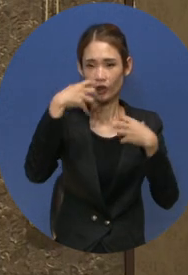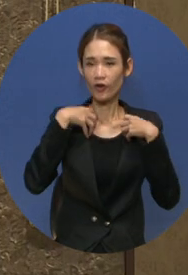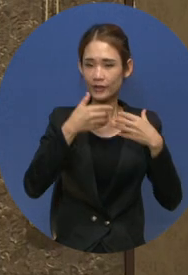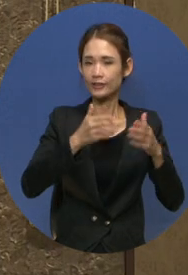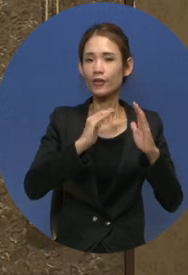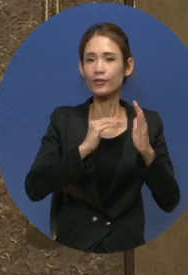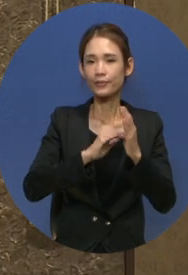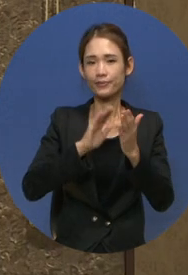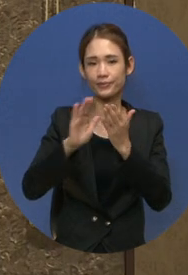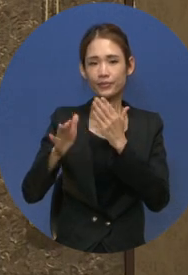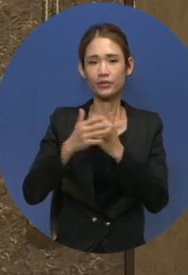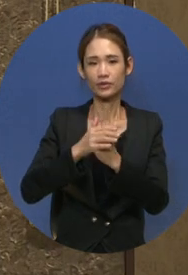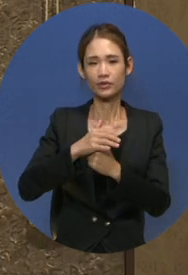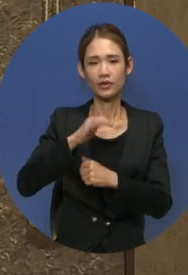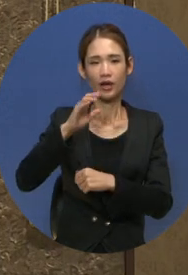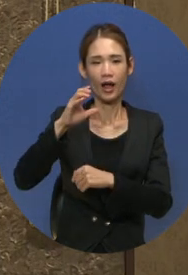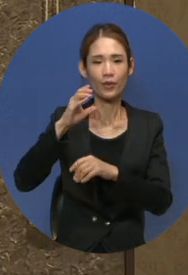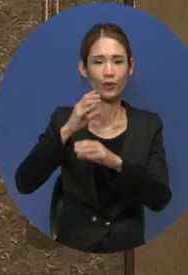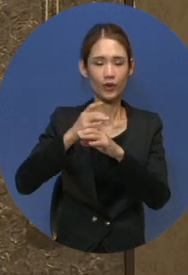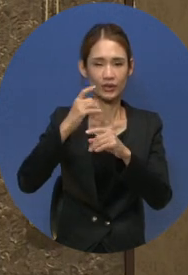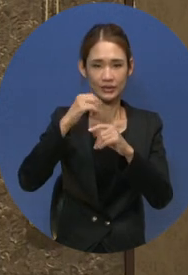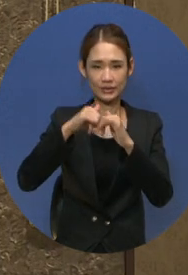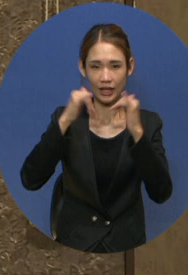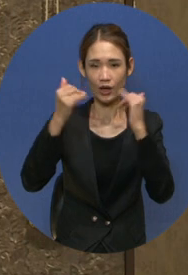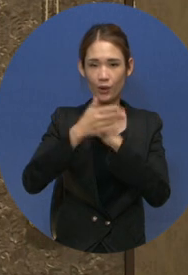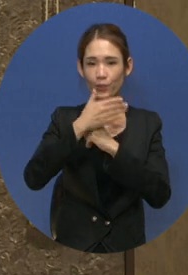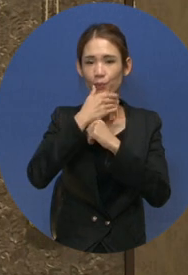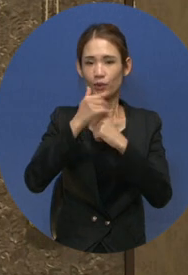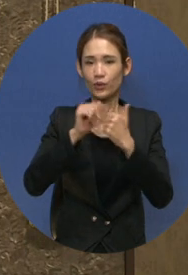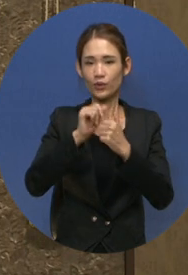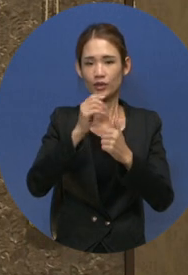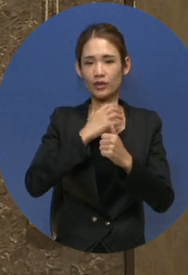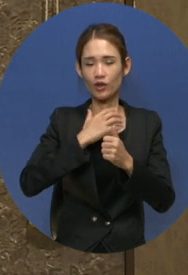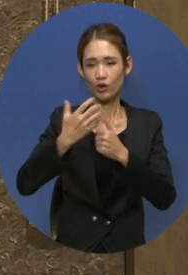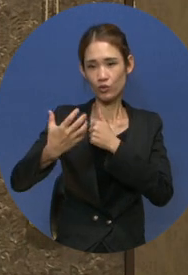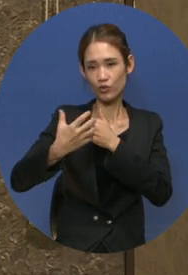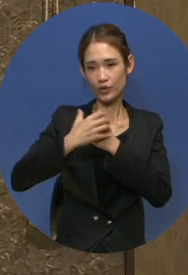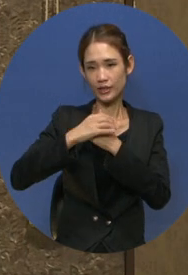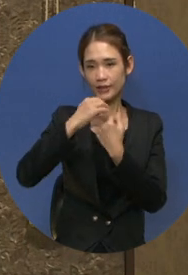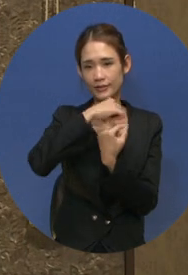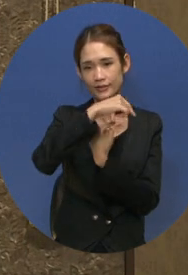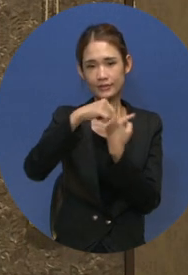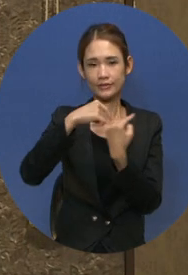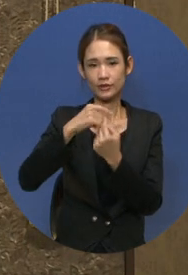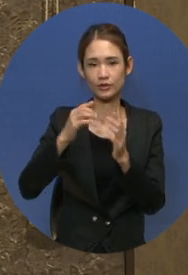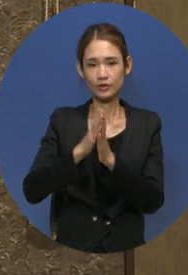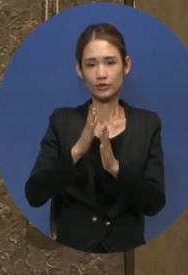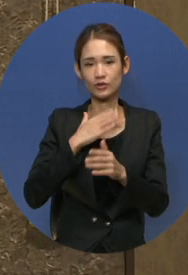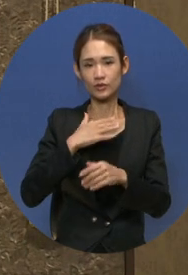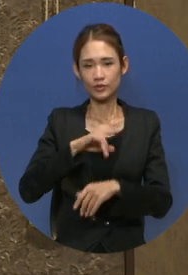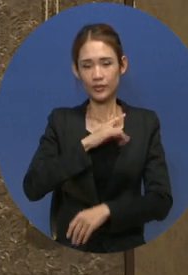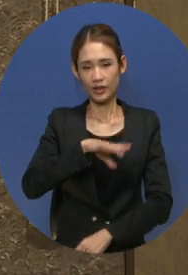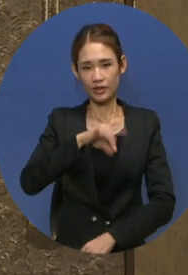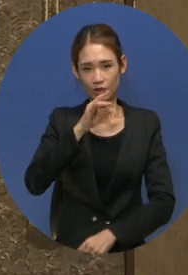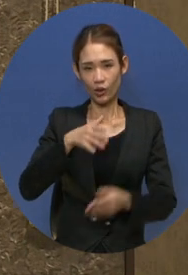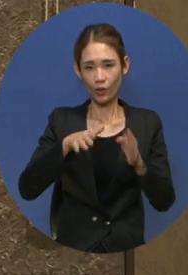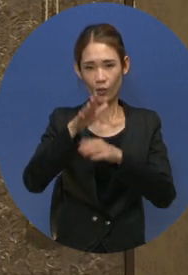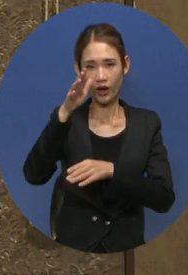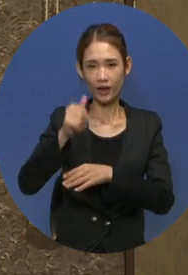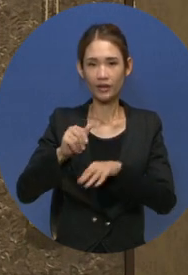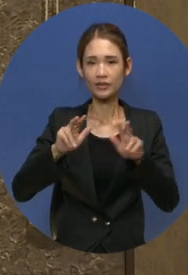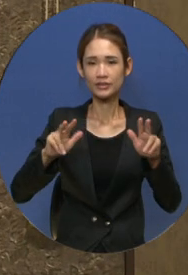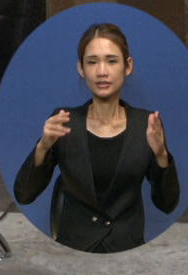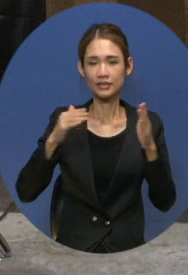해서 가톨릭 사회복지회, 서울 가톨릭 사회복지회에다 위탁 운영을 맡겼어요. 예. 저는 초대 관장으로 지금까지 복지관